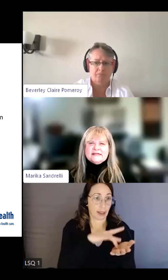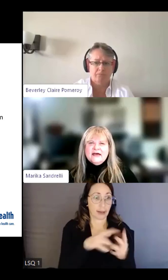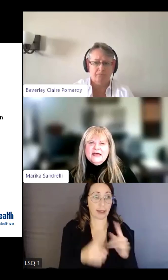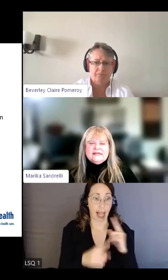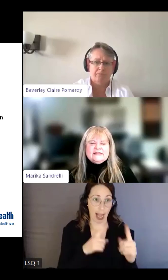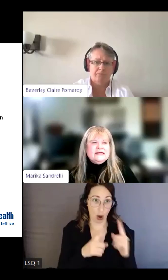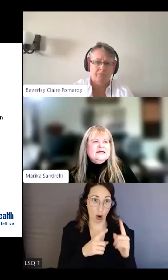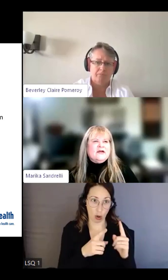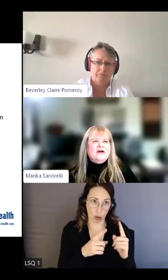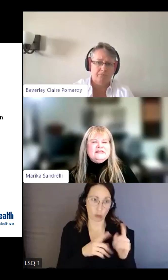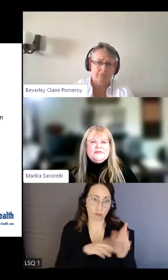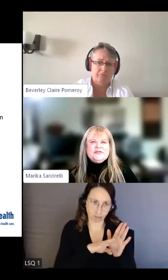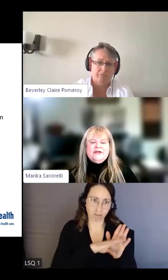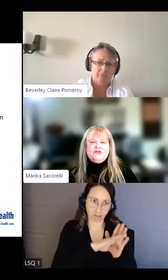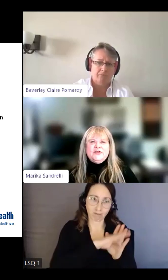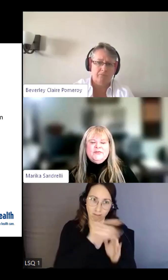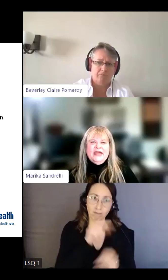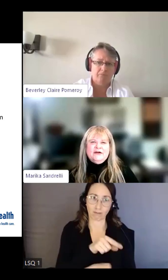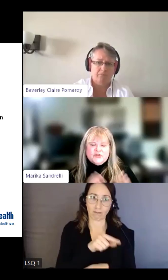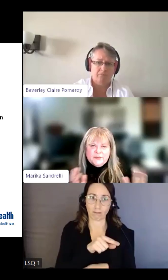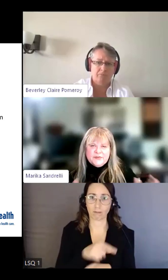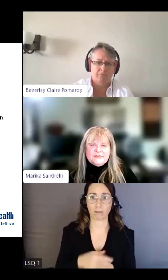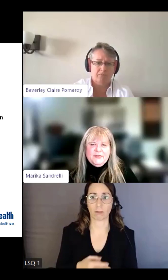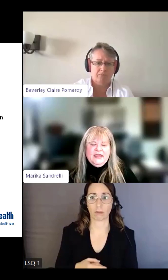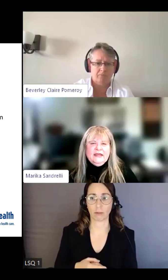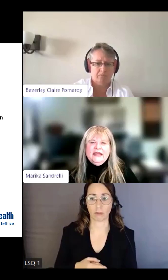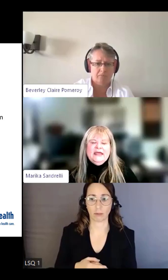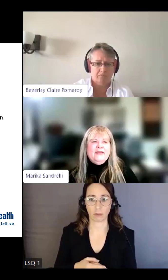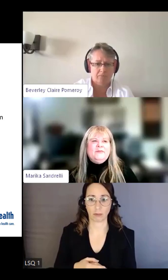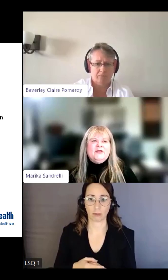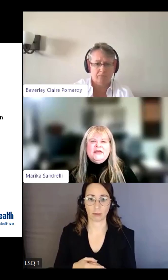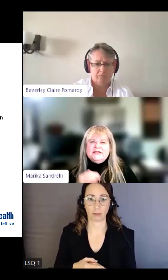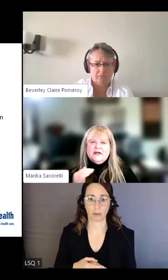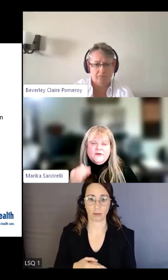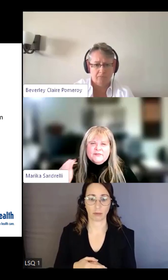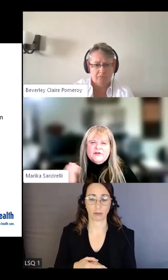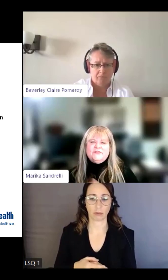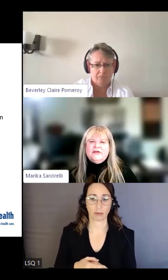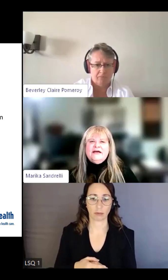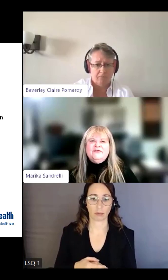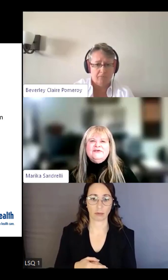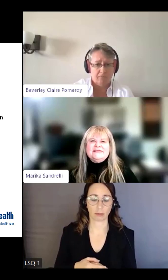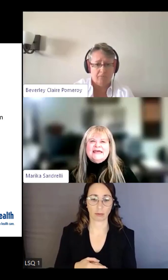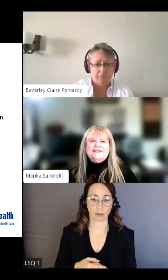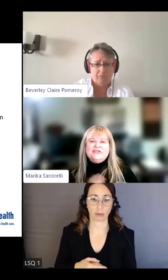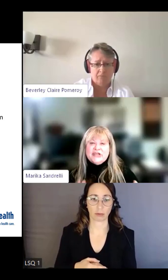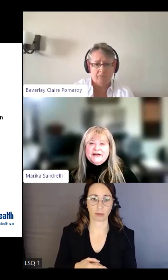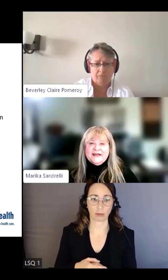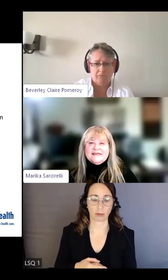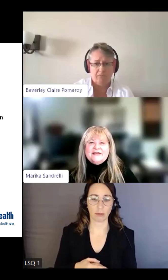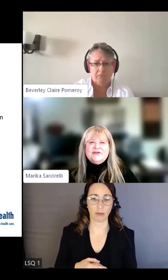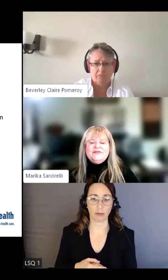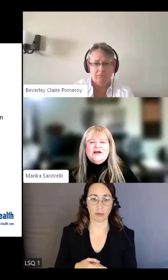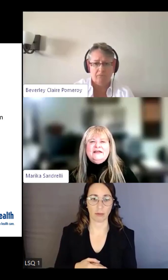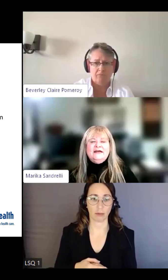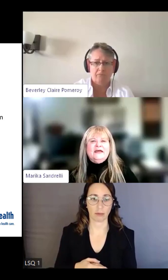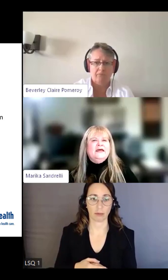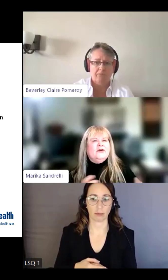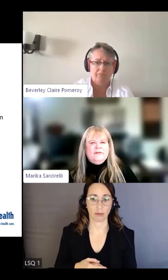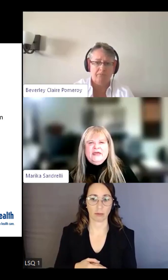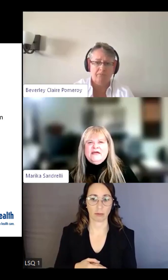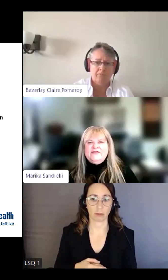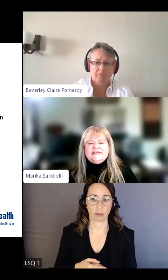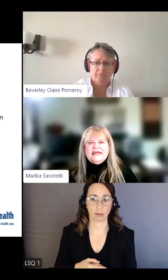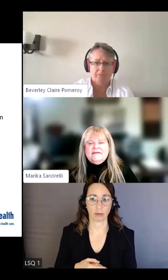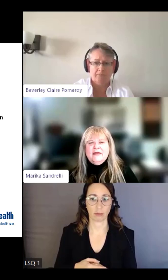tous les concepts plus sensibles autour de TRIP sont partagés dans ces centres de dialogue. On se